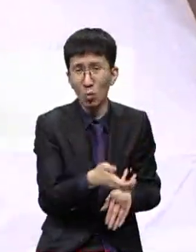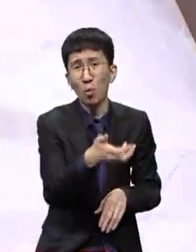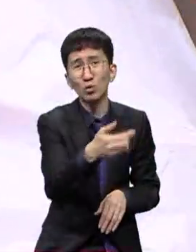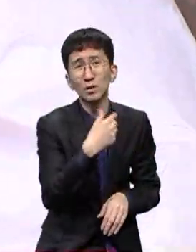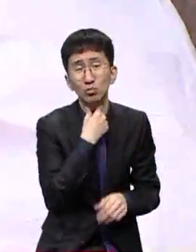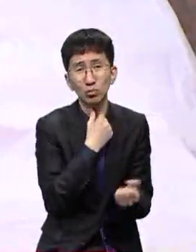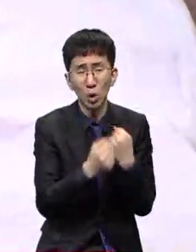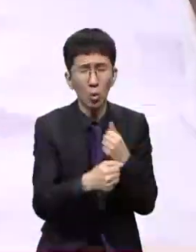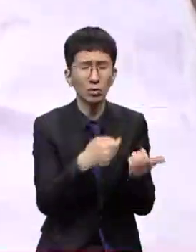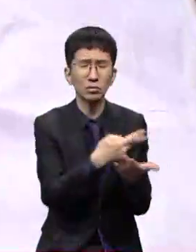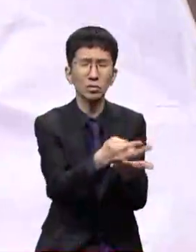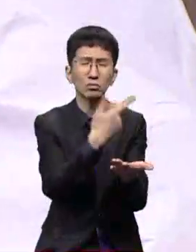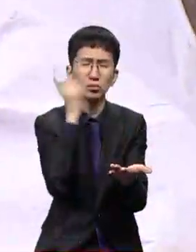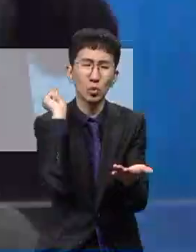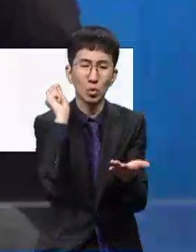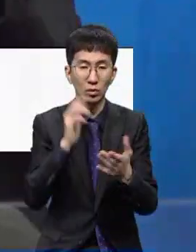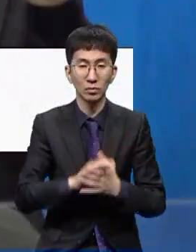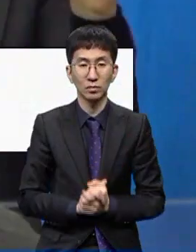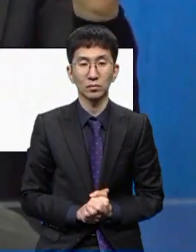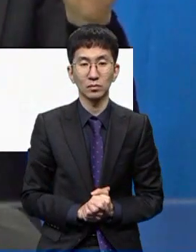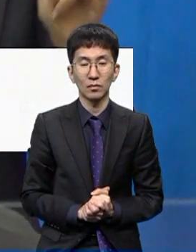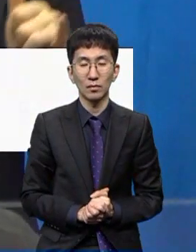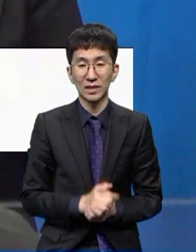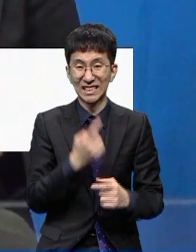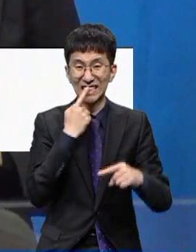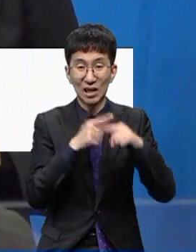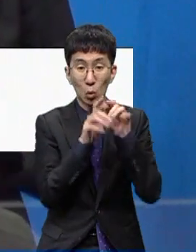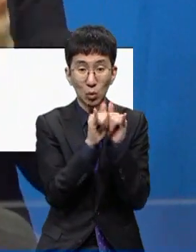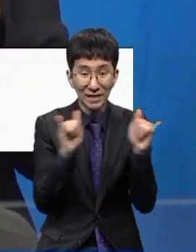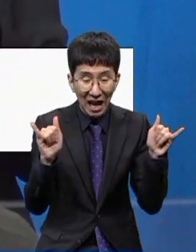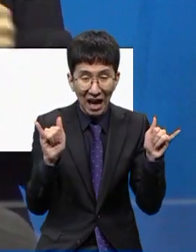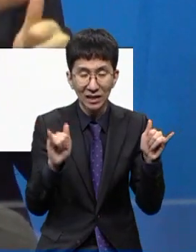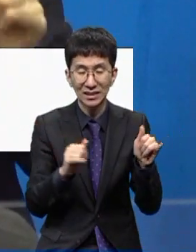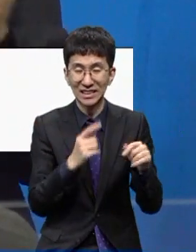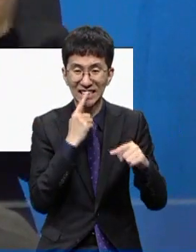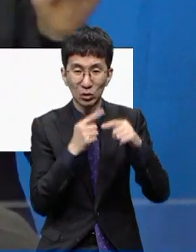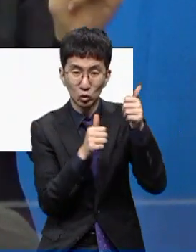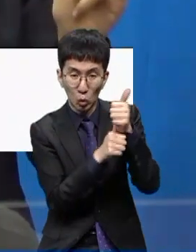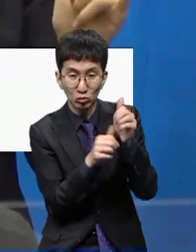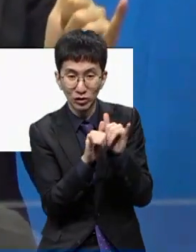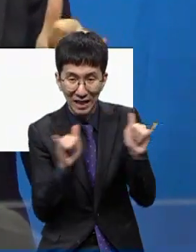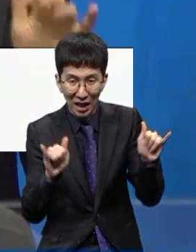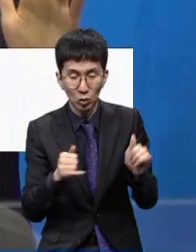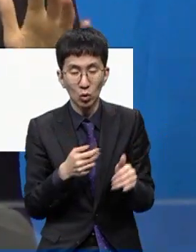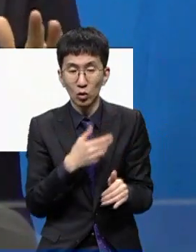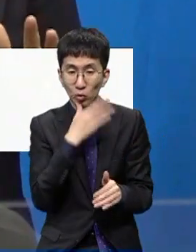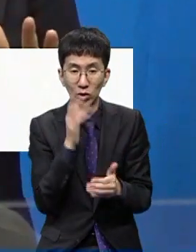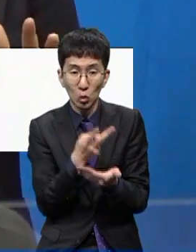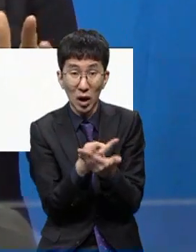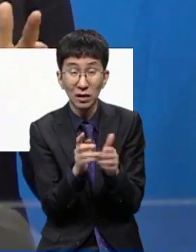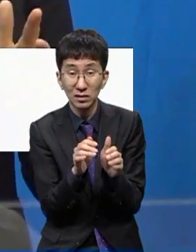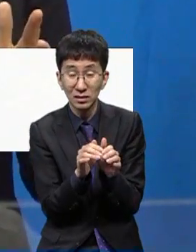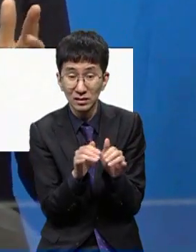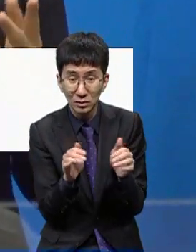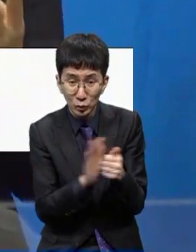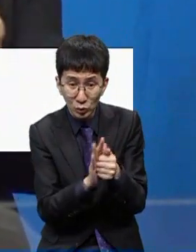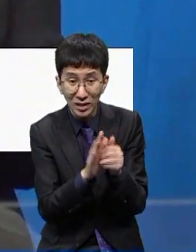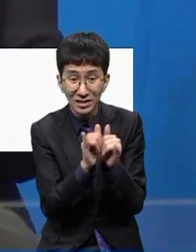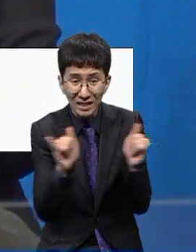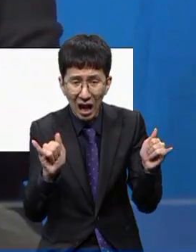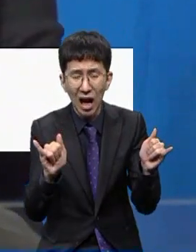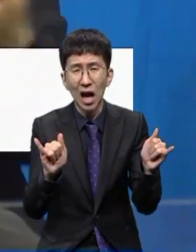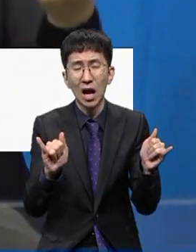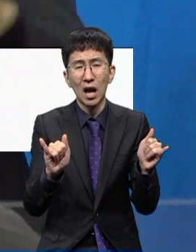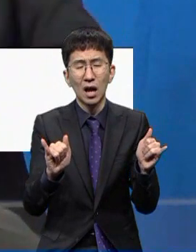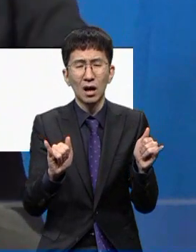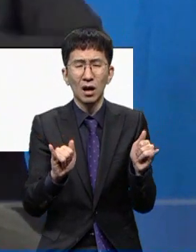실정입니다. 간호사, 간호조무사, 요양보호사를 자체적으로도 빨리 좀 확보를 해서 교대로 좀